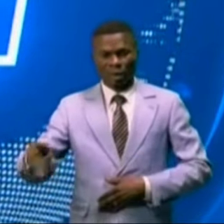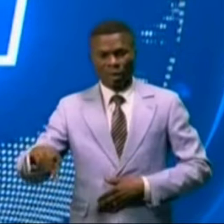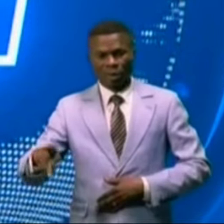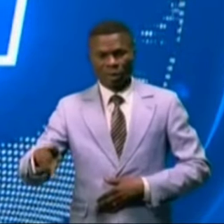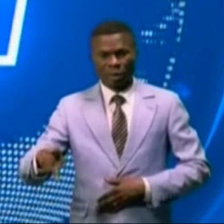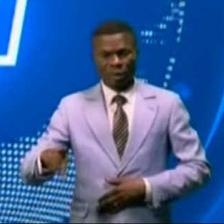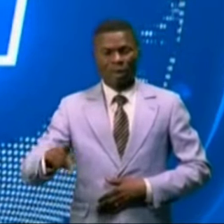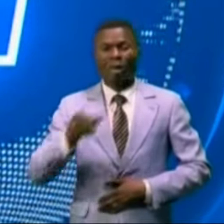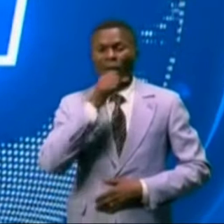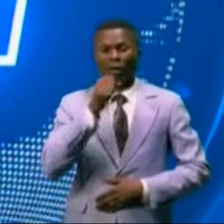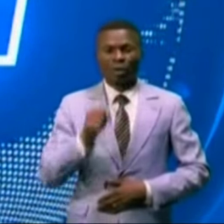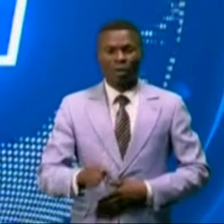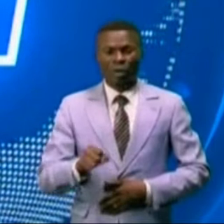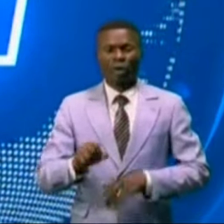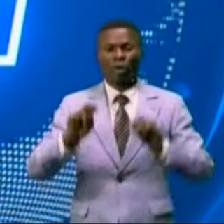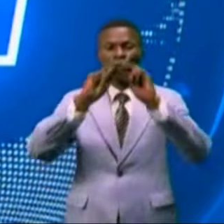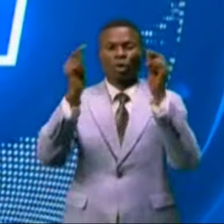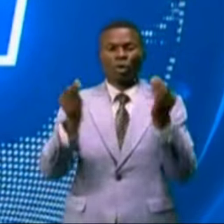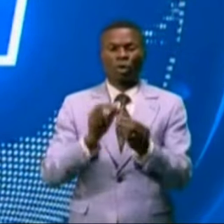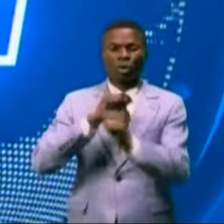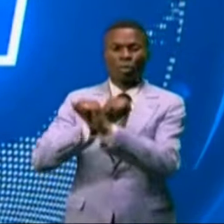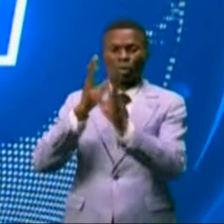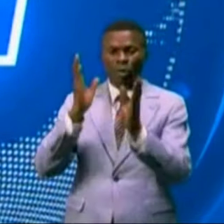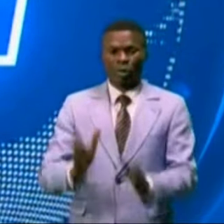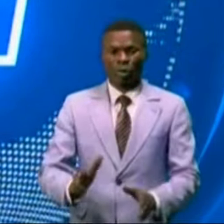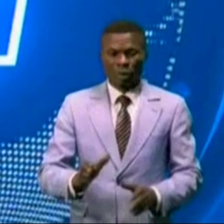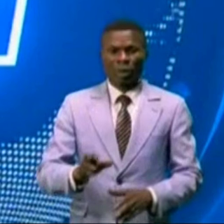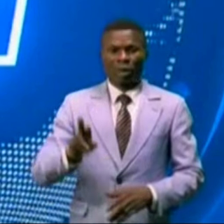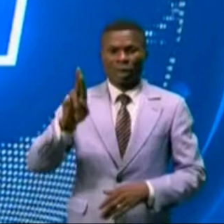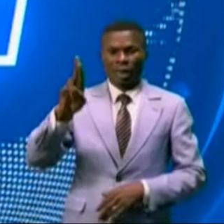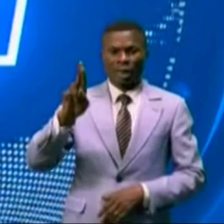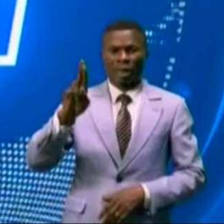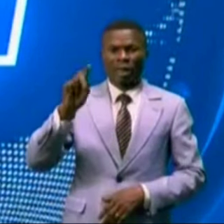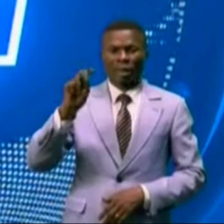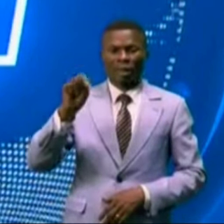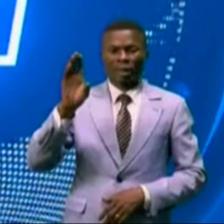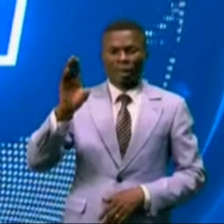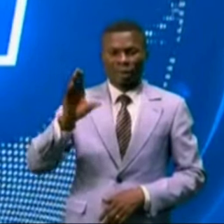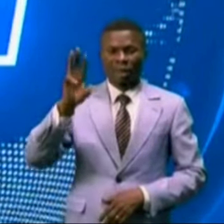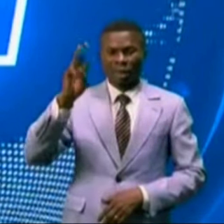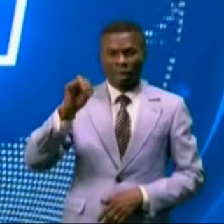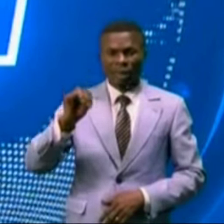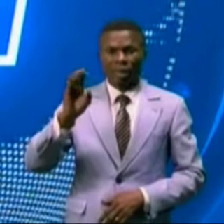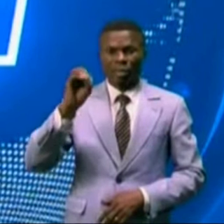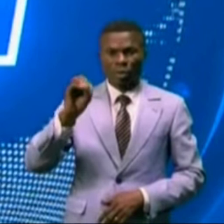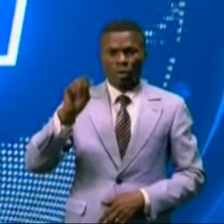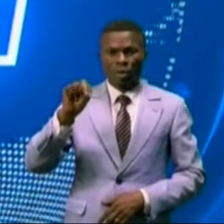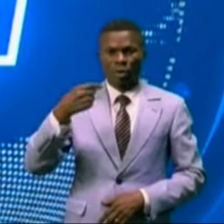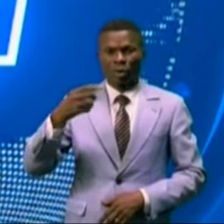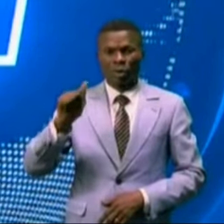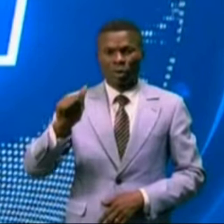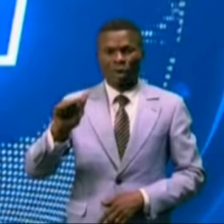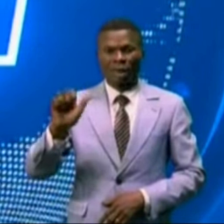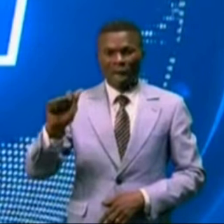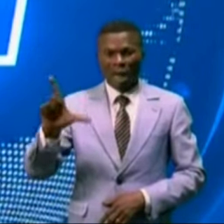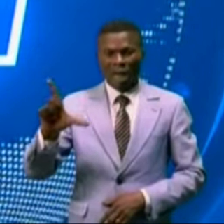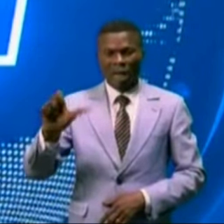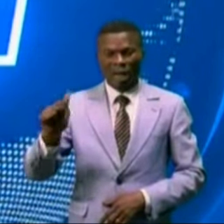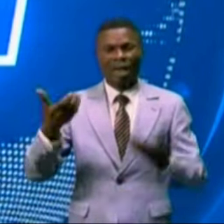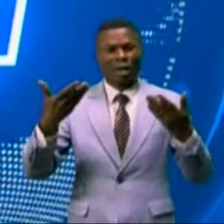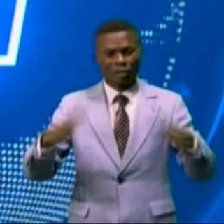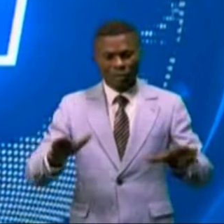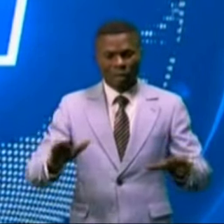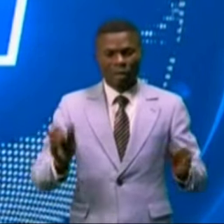provinciaux sortants et la délégation syndicale de la RTNC Mongala appartient désormais au passé grâce à